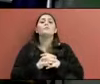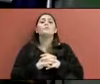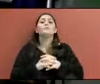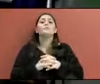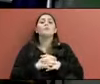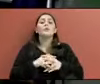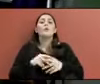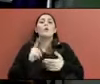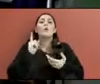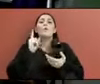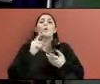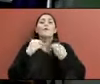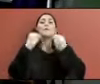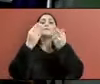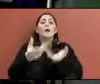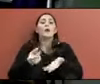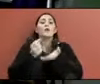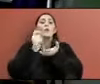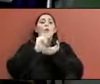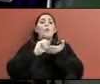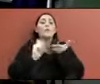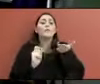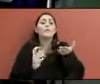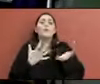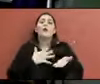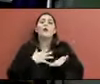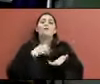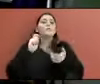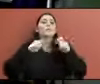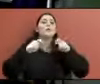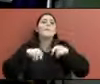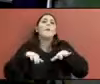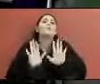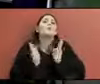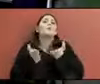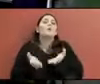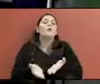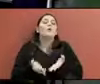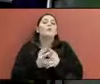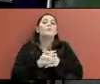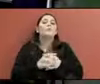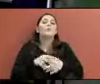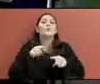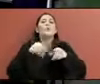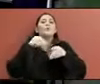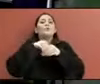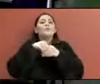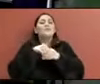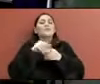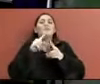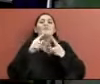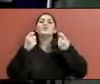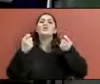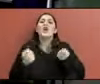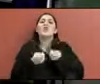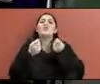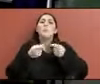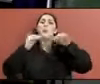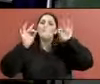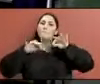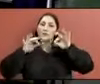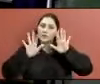öğretmenlerin verdiği ödevleri kendileri yapamıyor. Bununla ilgili bir çalışma başlattık biz.